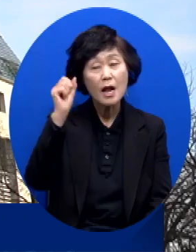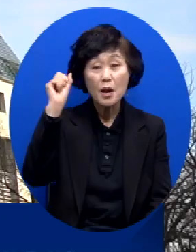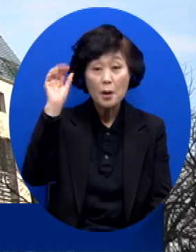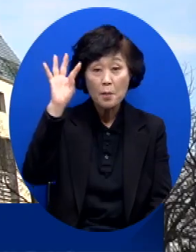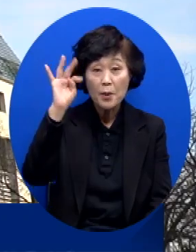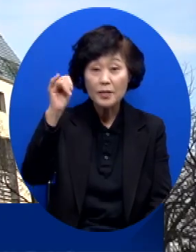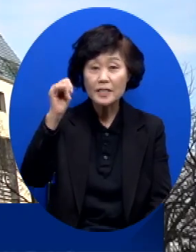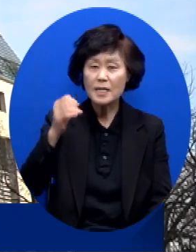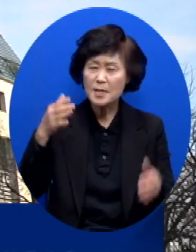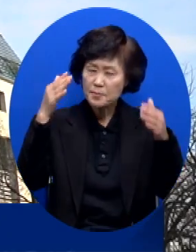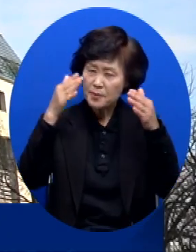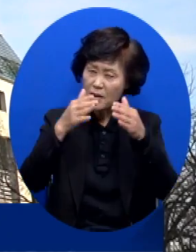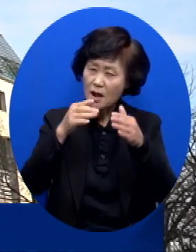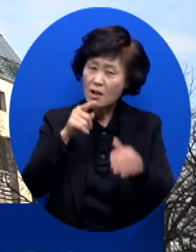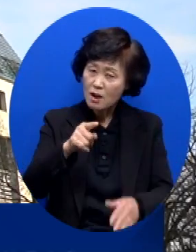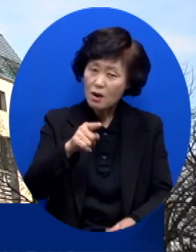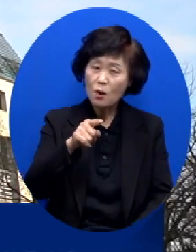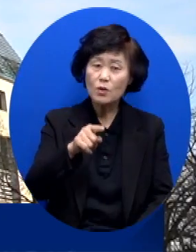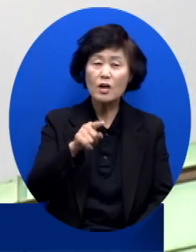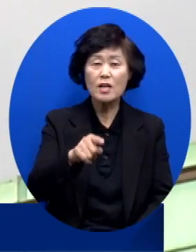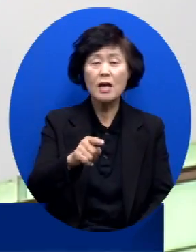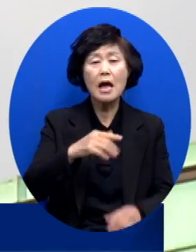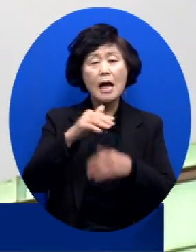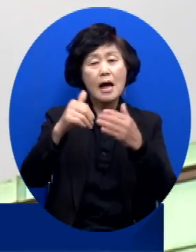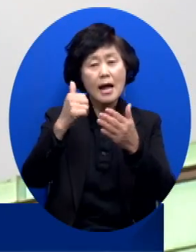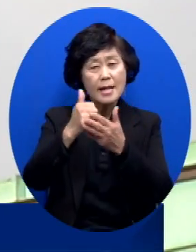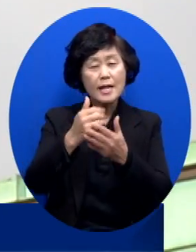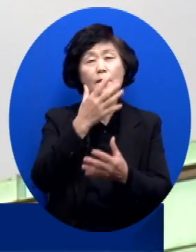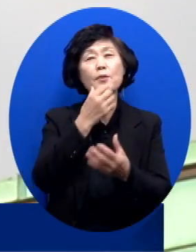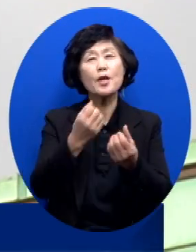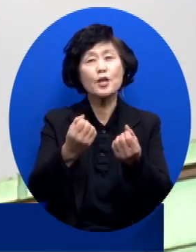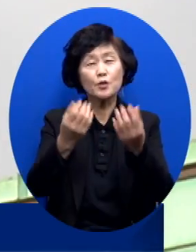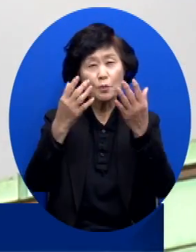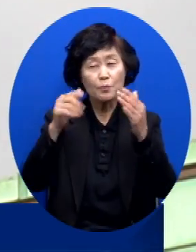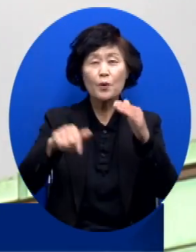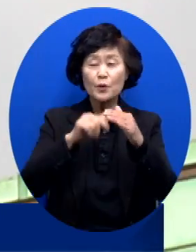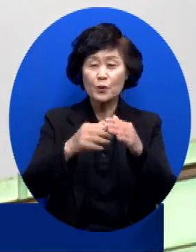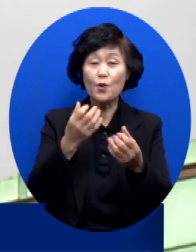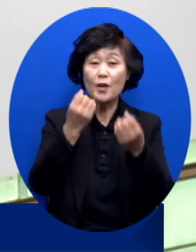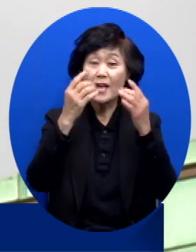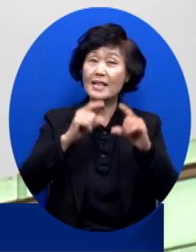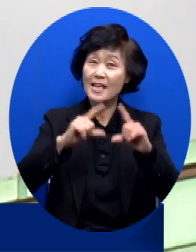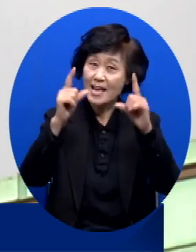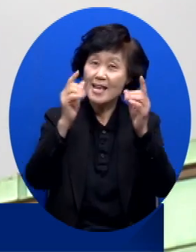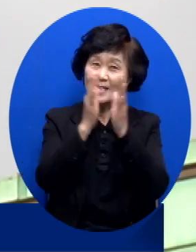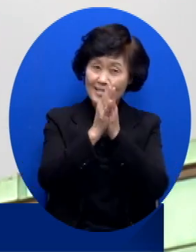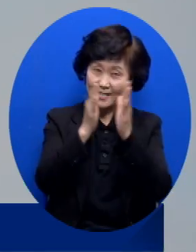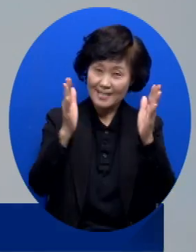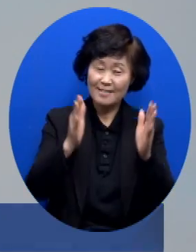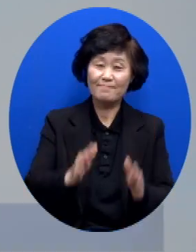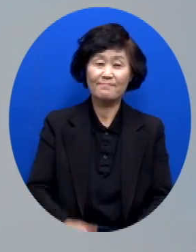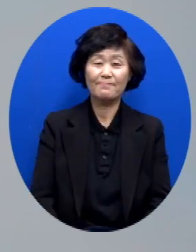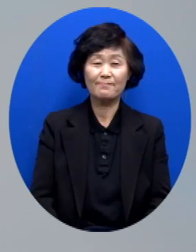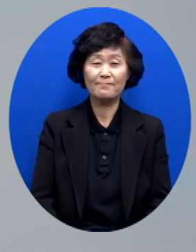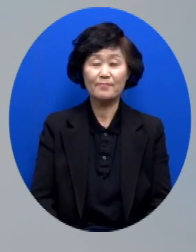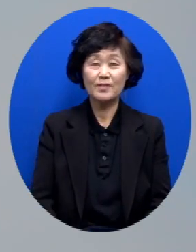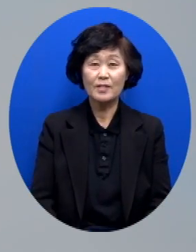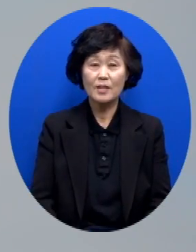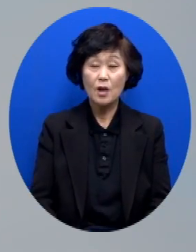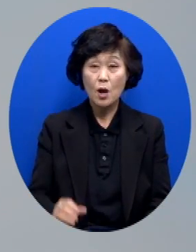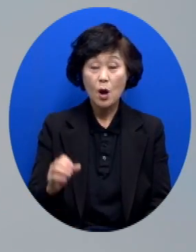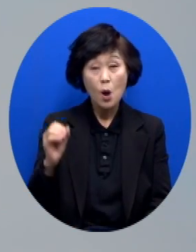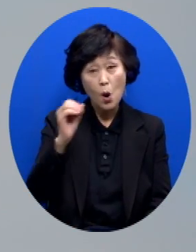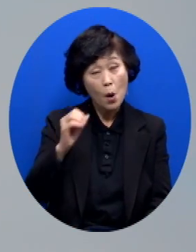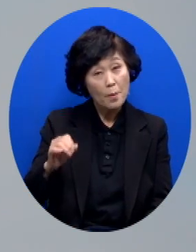Tagen konzentrieren. Lasst uns unverzagt und mit Gottes Segen jetzt ins neue Jahr starten. Ich freue mich drauf. 오미크론